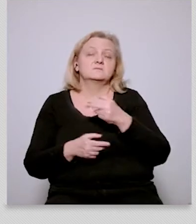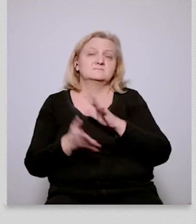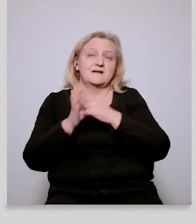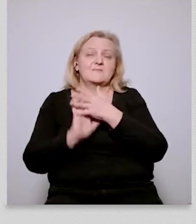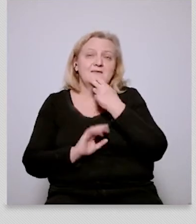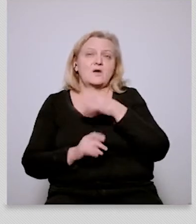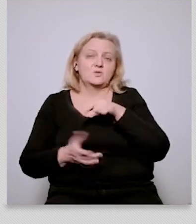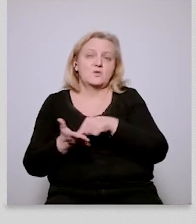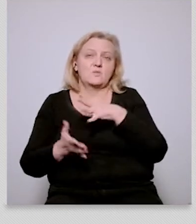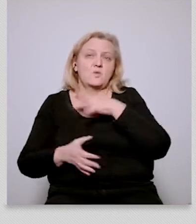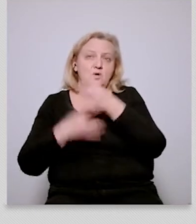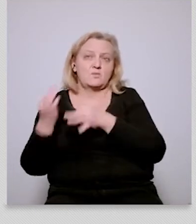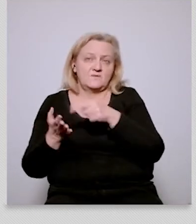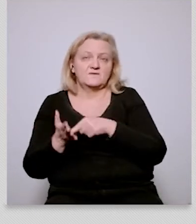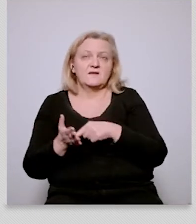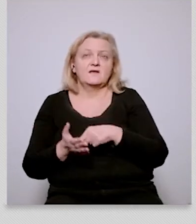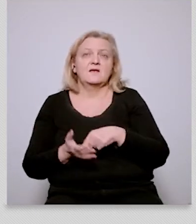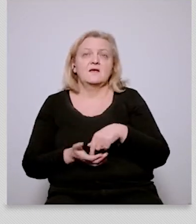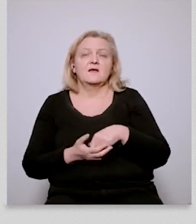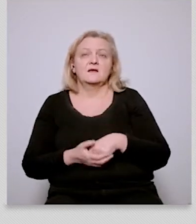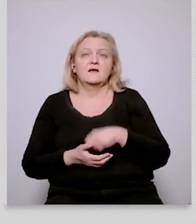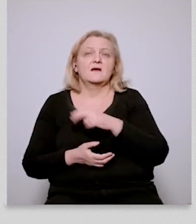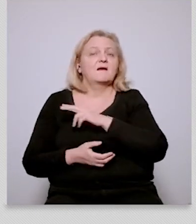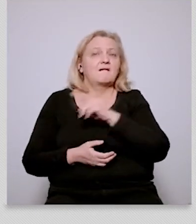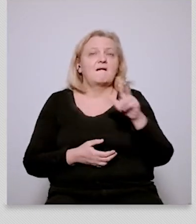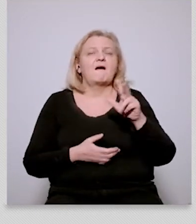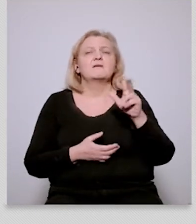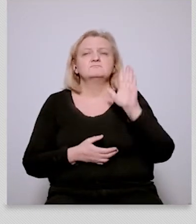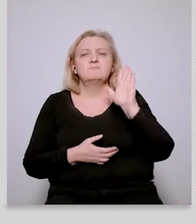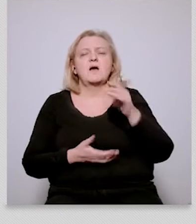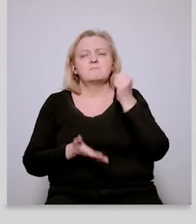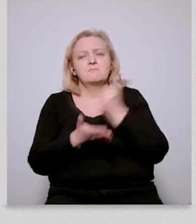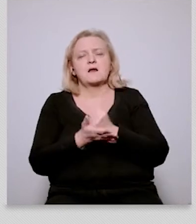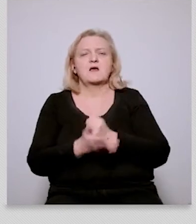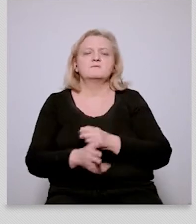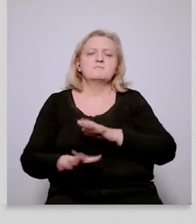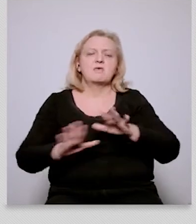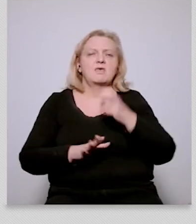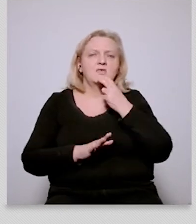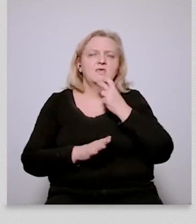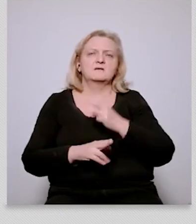i też mówiono właśnie o tym że każdy ma suwerenne prawo do własnego miksu energetycznego